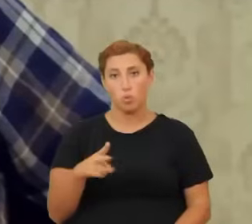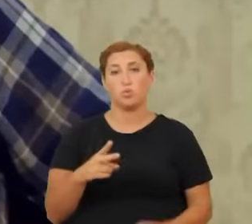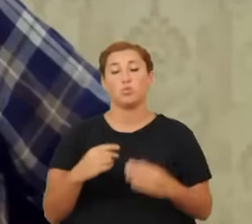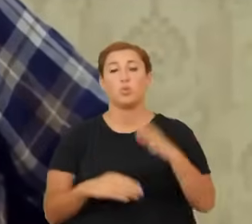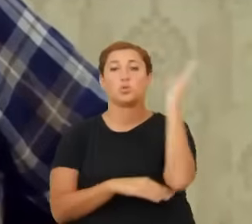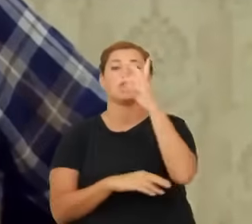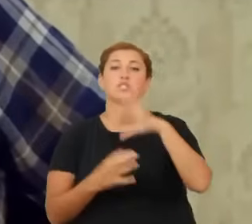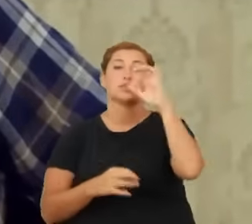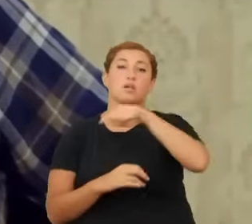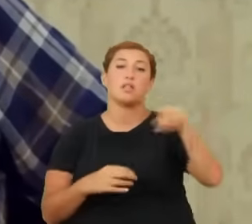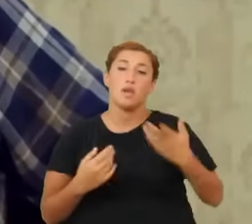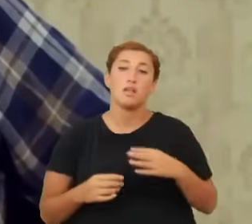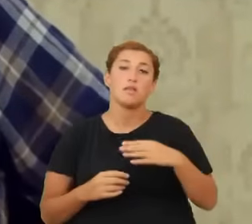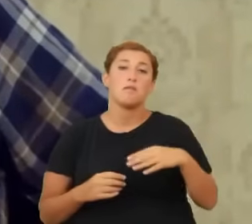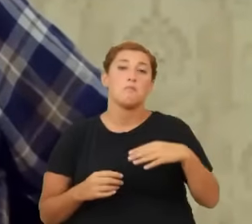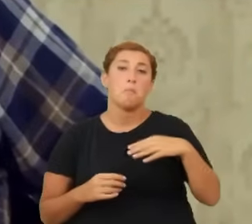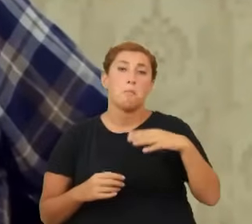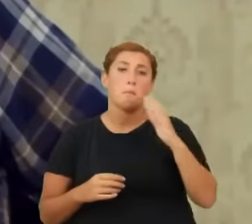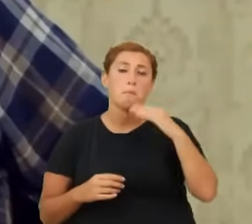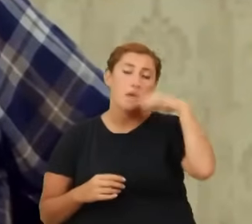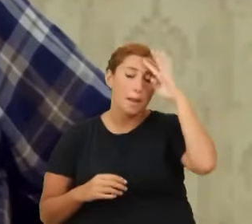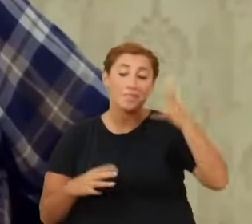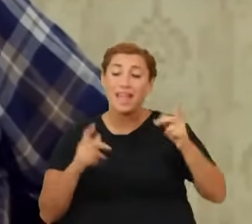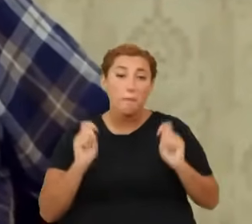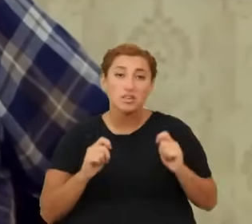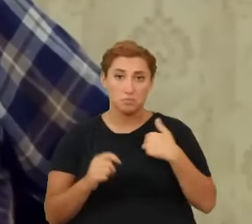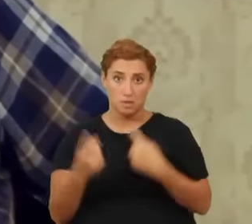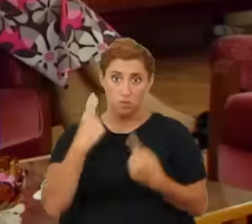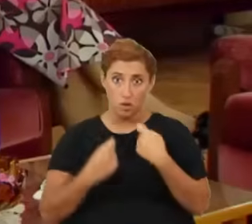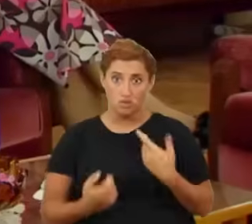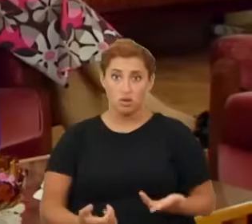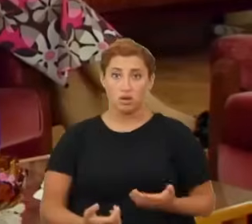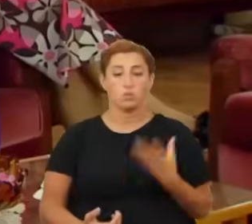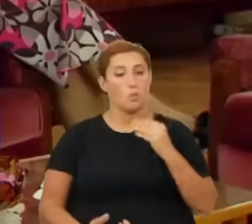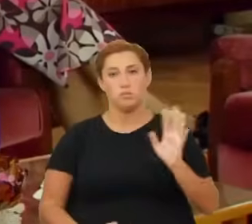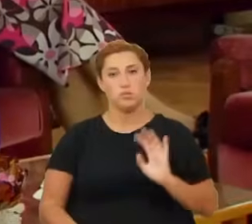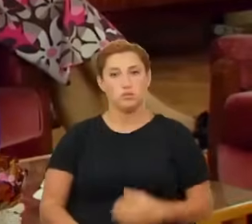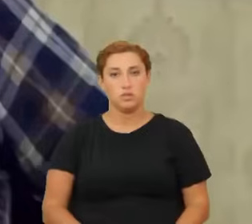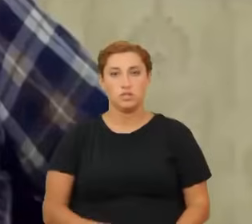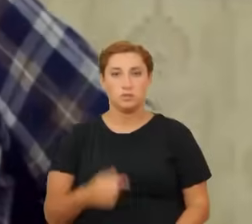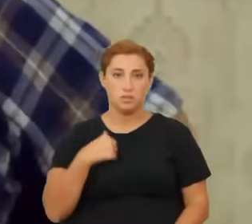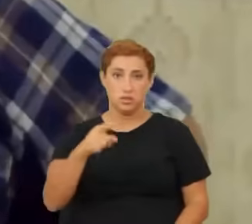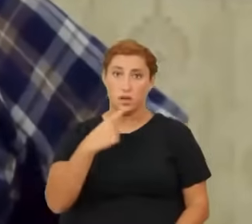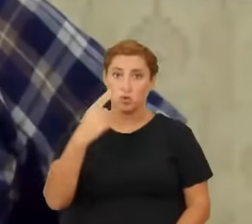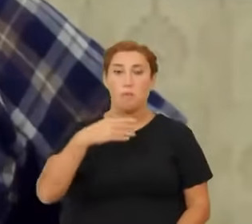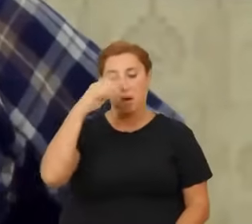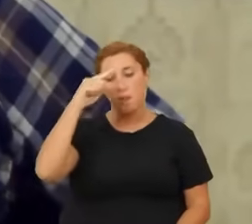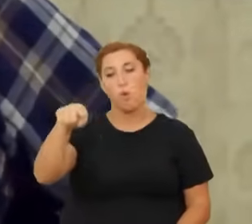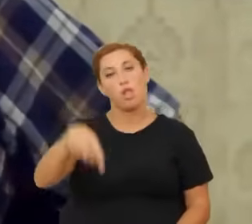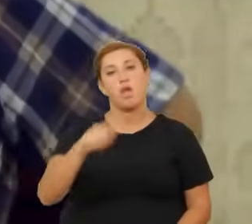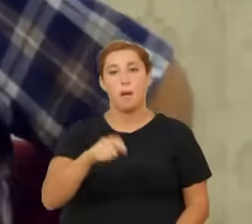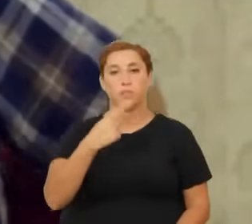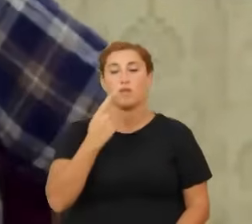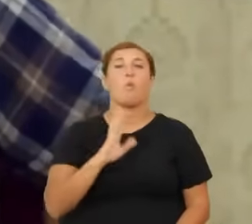Koskoca insanlarsınız. Yani bayramı nasıl geçireceğinizi bize mi soracaksınız? Olmaz öyle şey. Biz size mi söyleyeceğiz? Bayramı şöyle